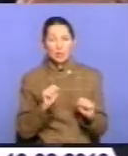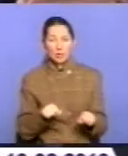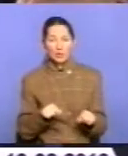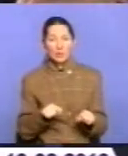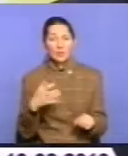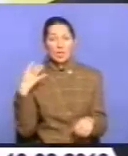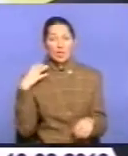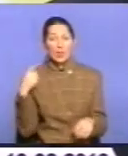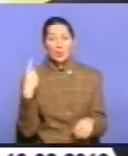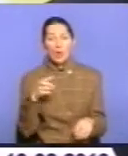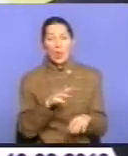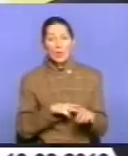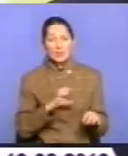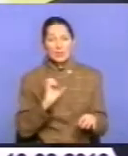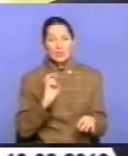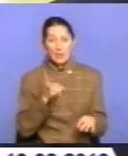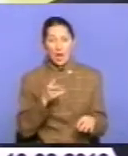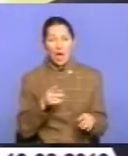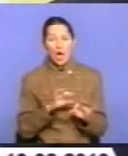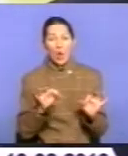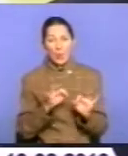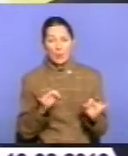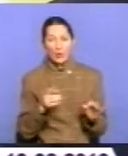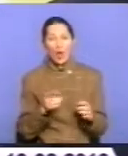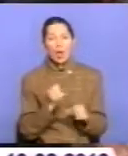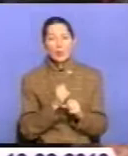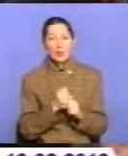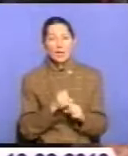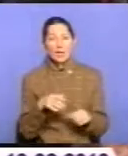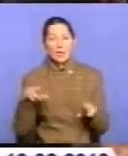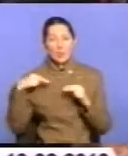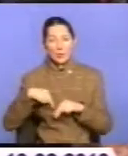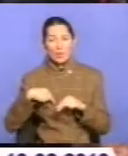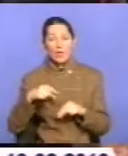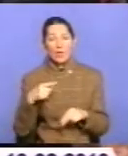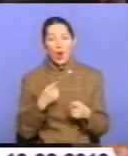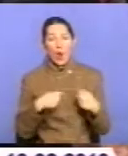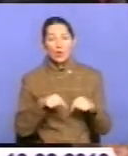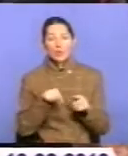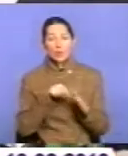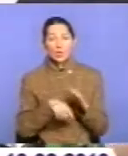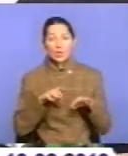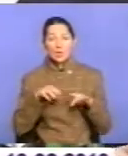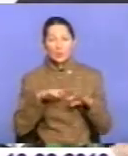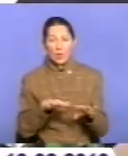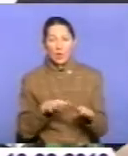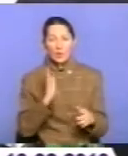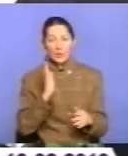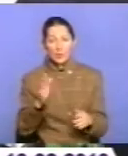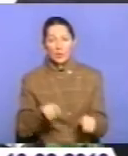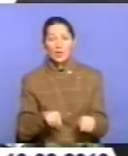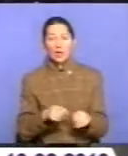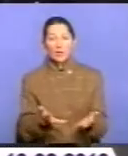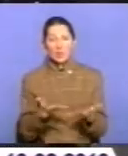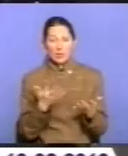обласної міліції Віктор Сак розповів про напрацювання співробітників органів внутрішніх справ, перспективи розкриття вбивств, тяжких тілесних